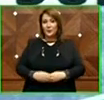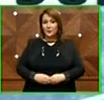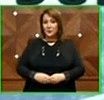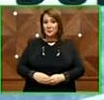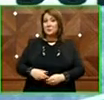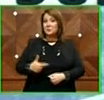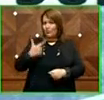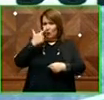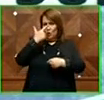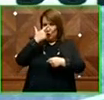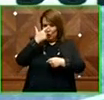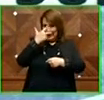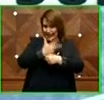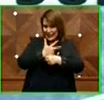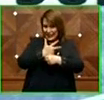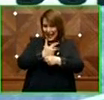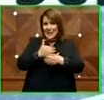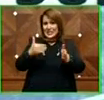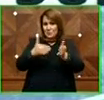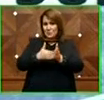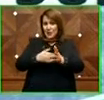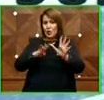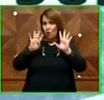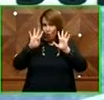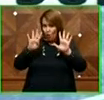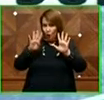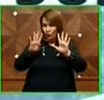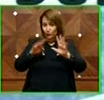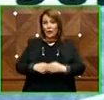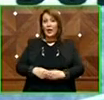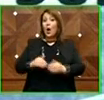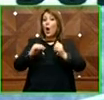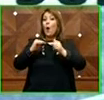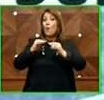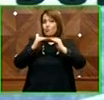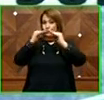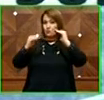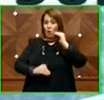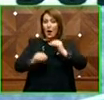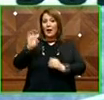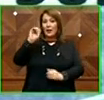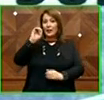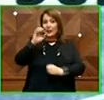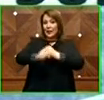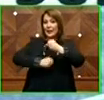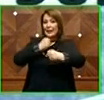13009 تغزمين نف مترشح أقل من 40 سنة.